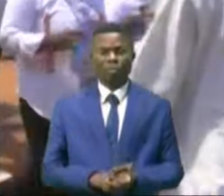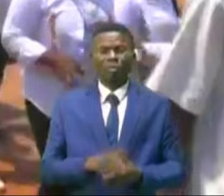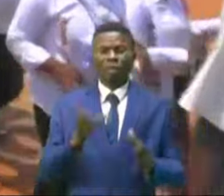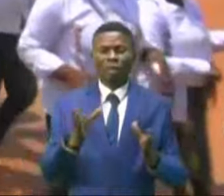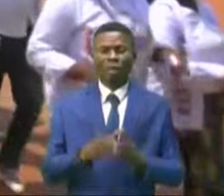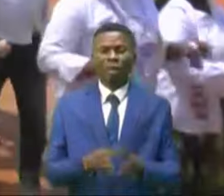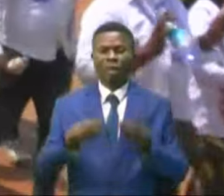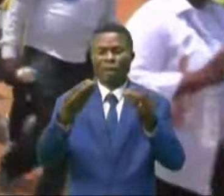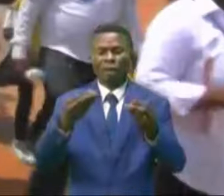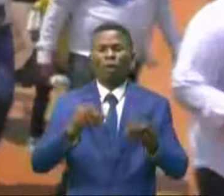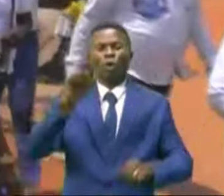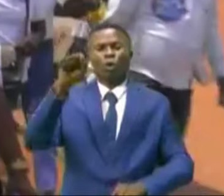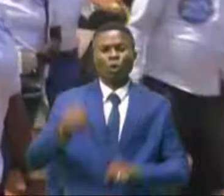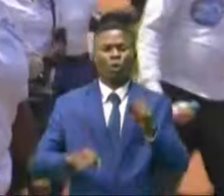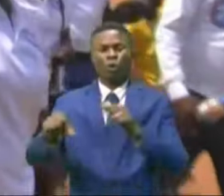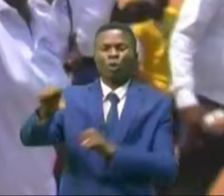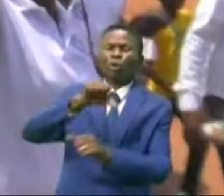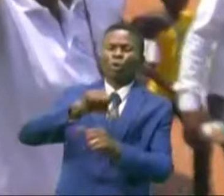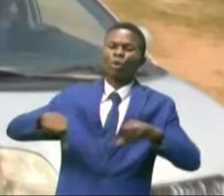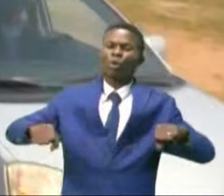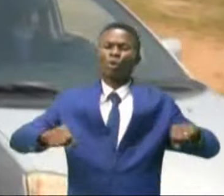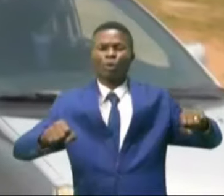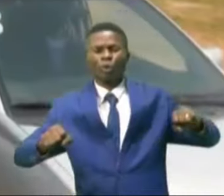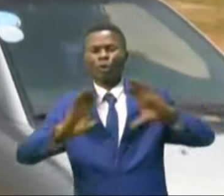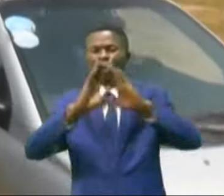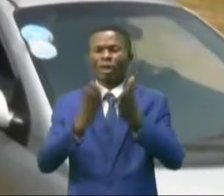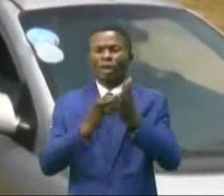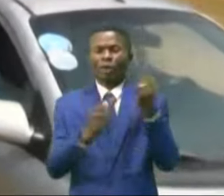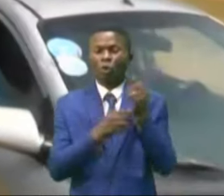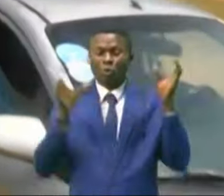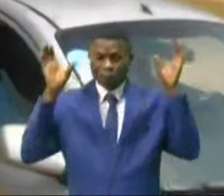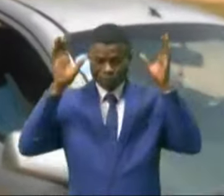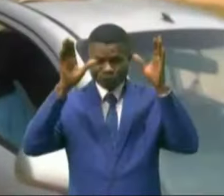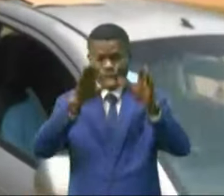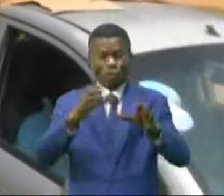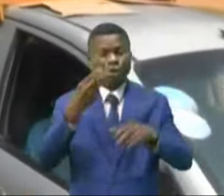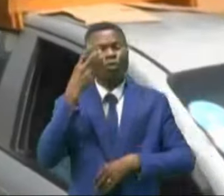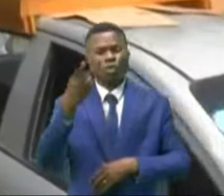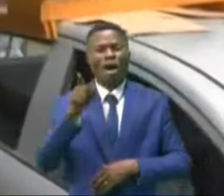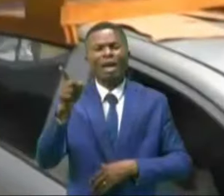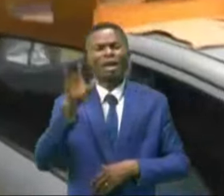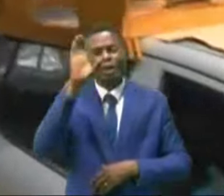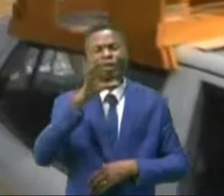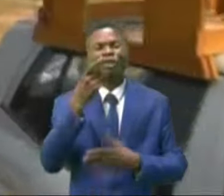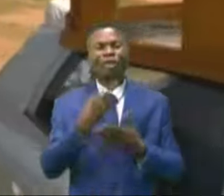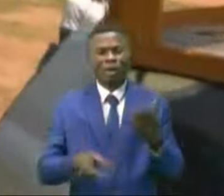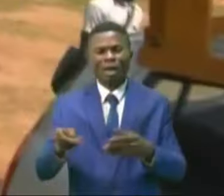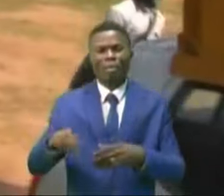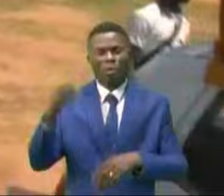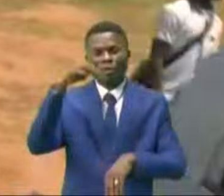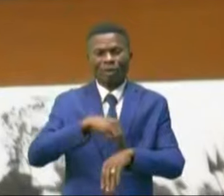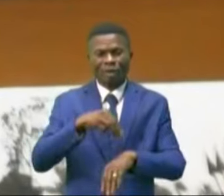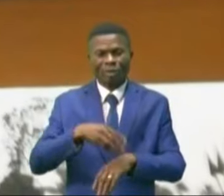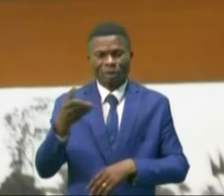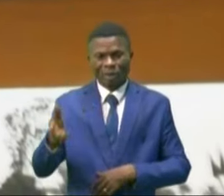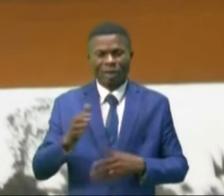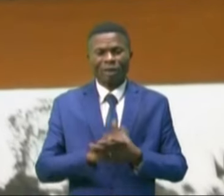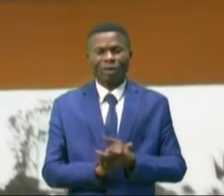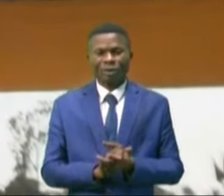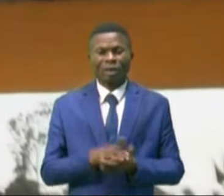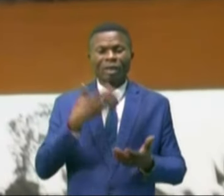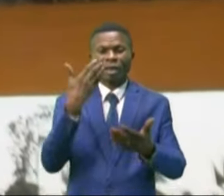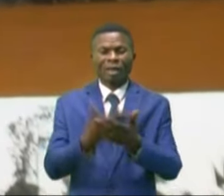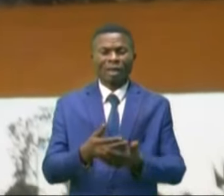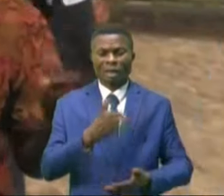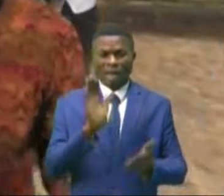mené un carnaval qui a retenu l'attention des habitants de la ville de Mbanzangungu, province du Congo central. Arrivé au